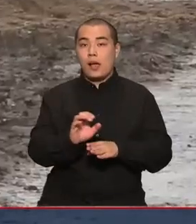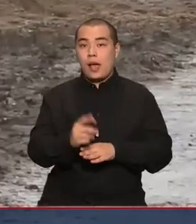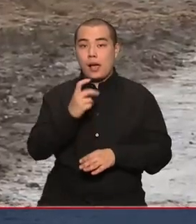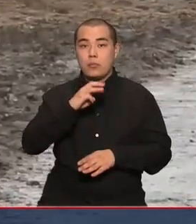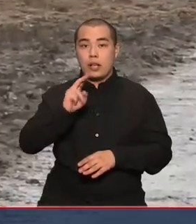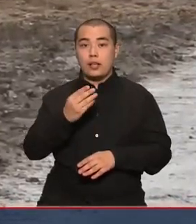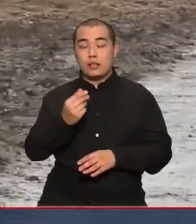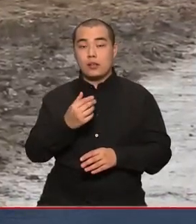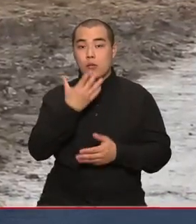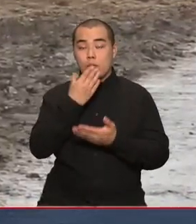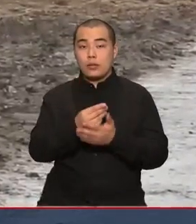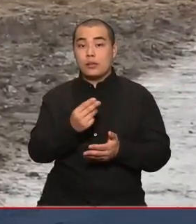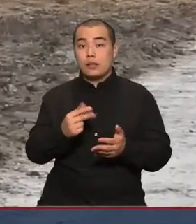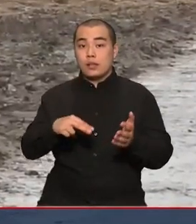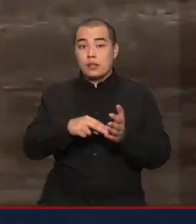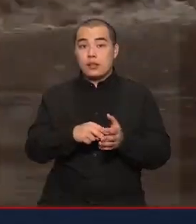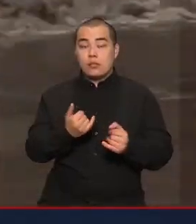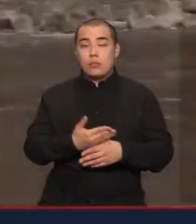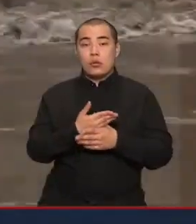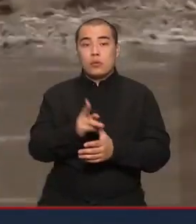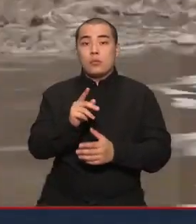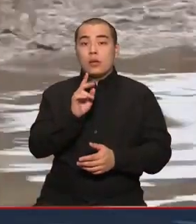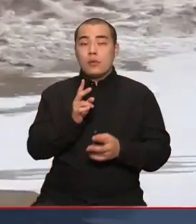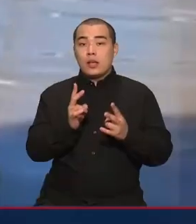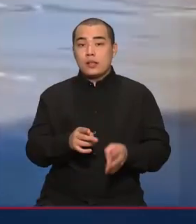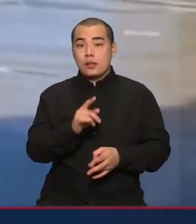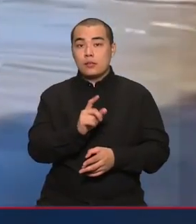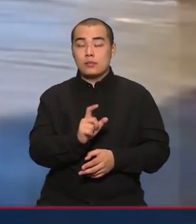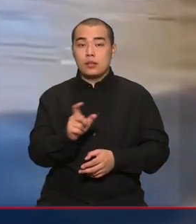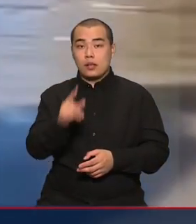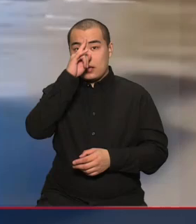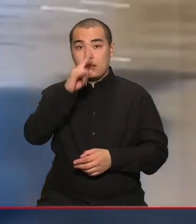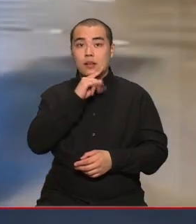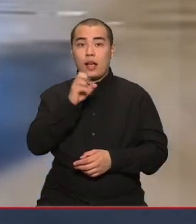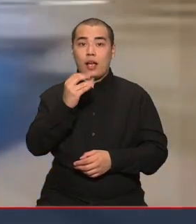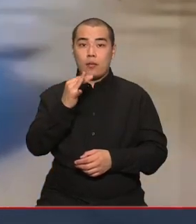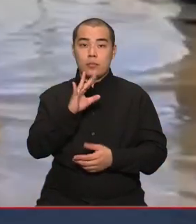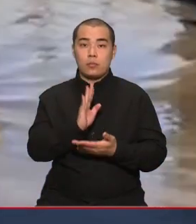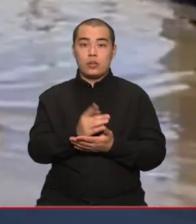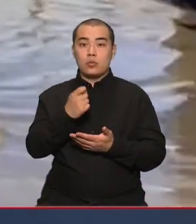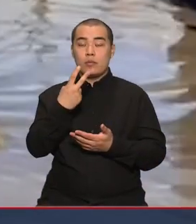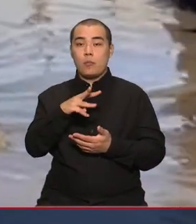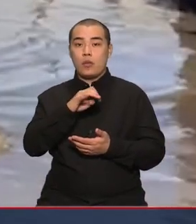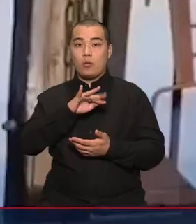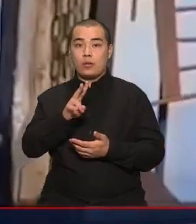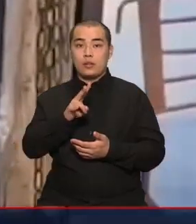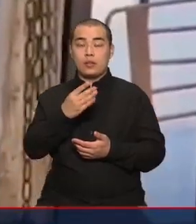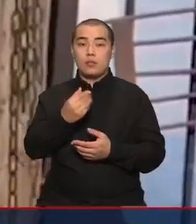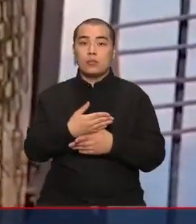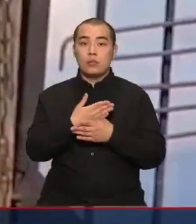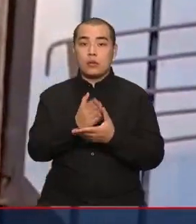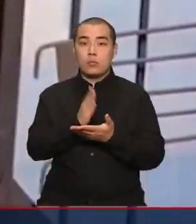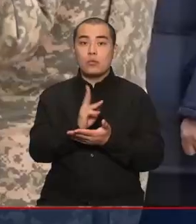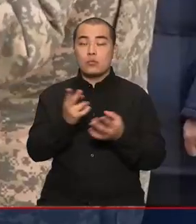миллиард тенге из собственных средств на помощь пострадавшим казахстанцам. Каспи-банк также выделит 120 миллионов тенге